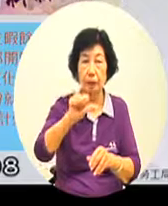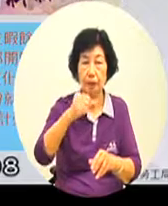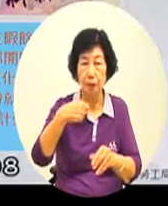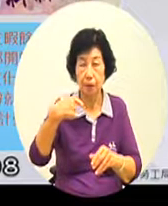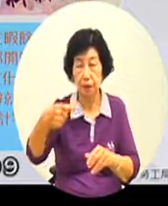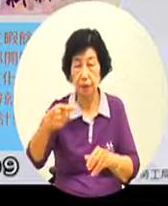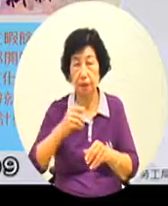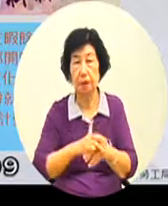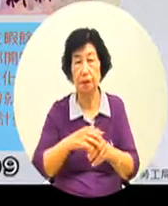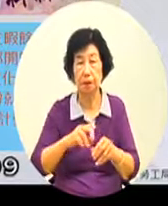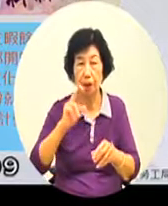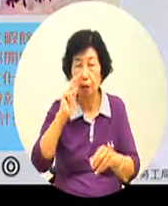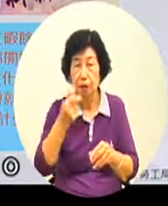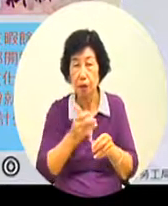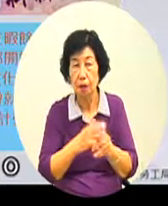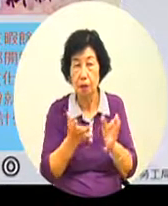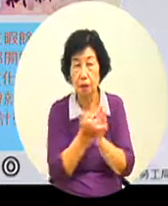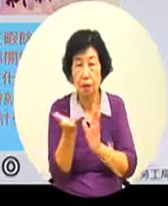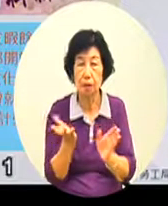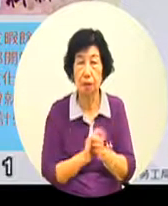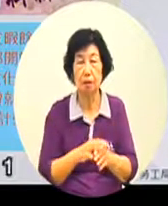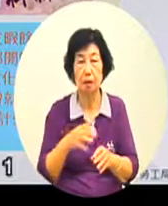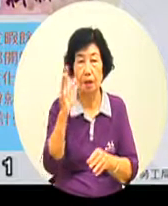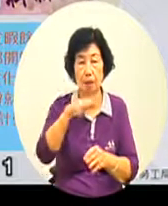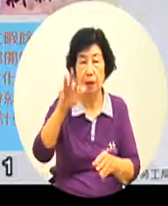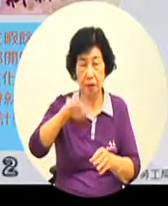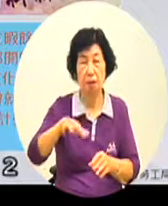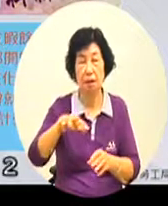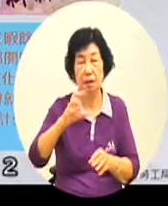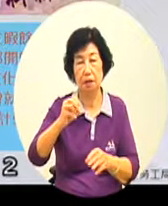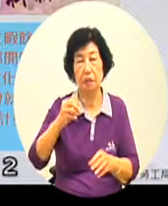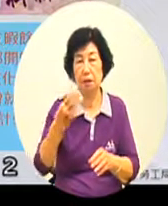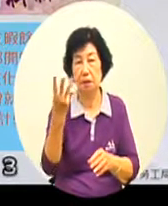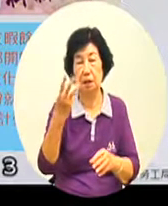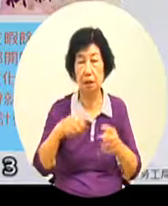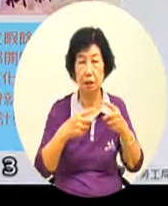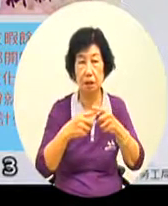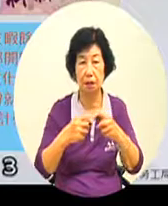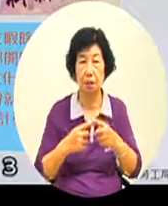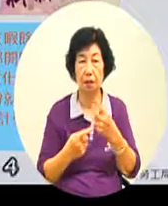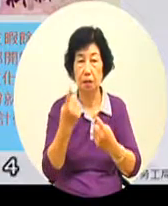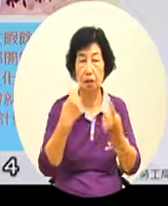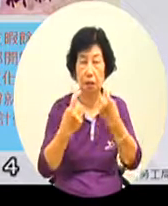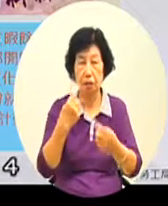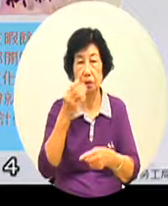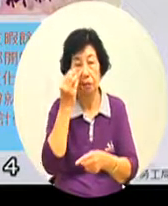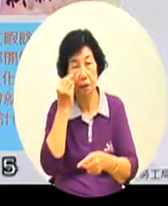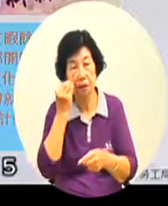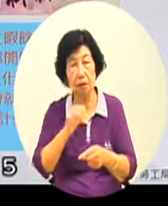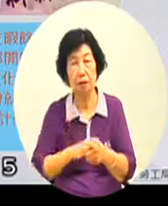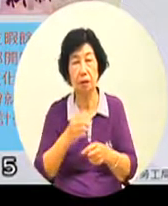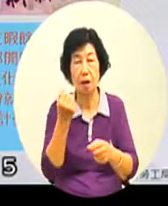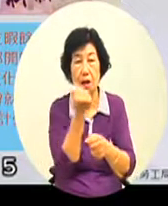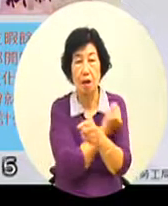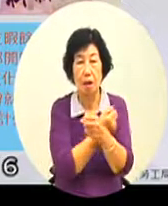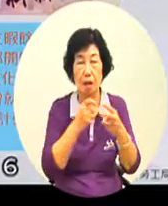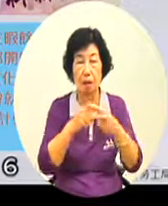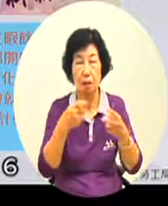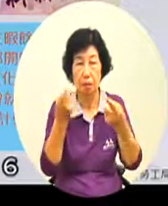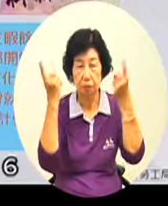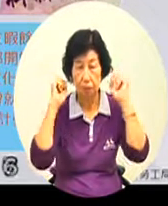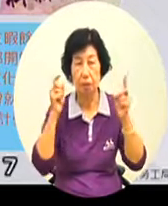览，总计有8503人去参观。那此外，我们还有劳工大学提供我们劳工朋友